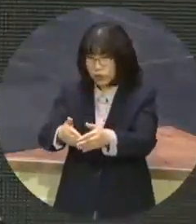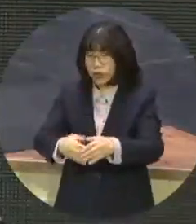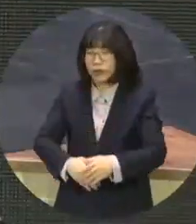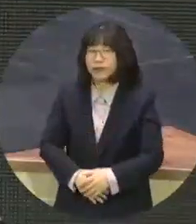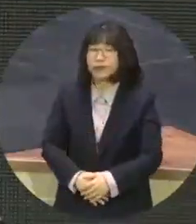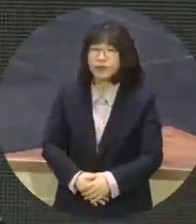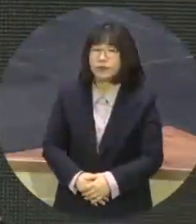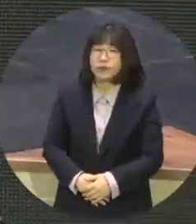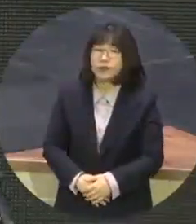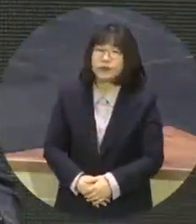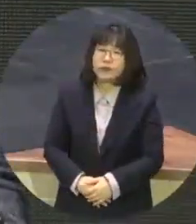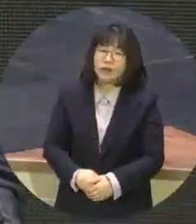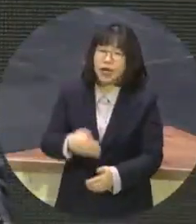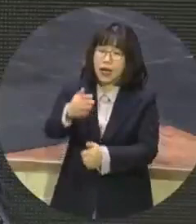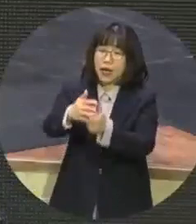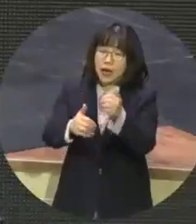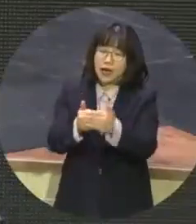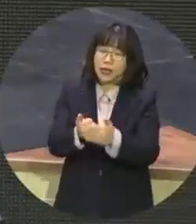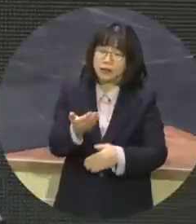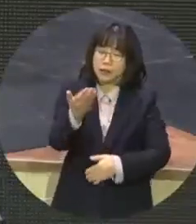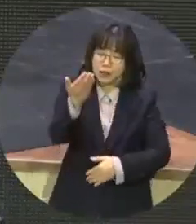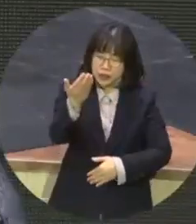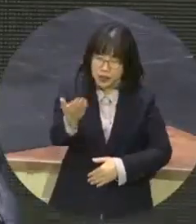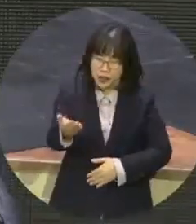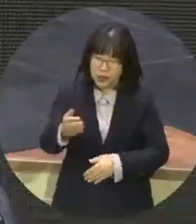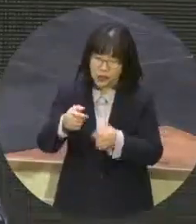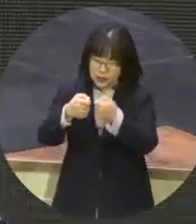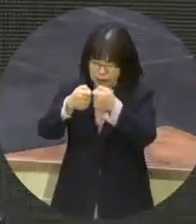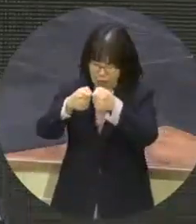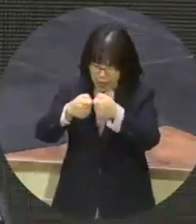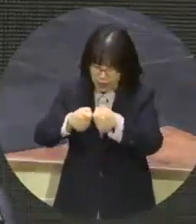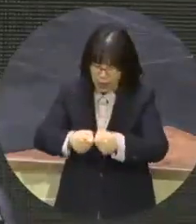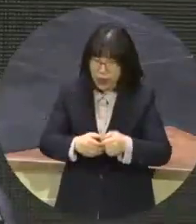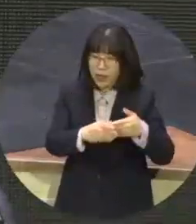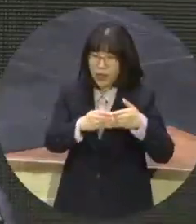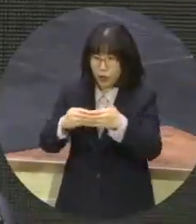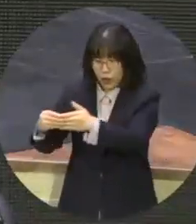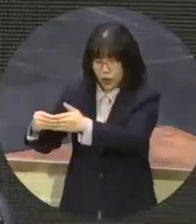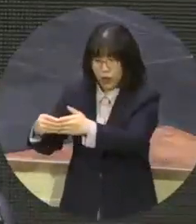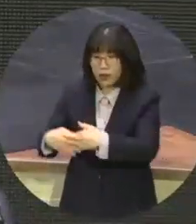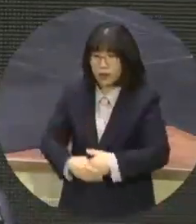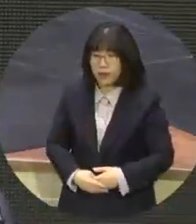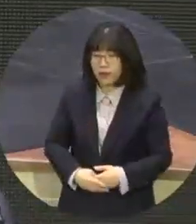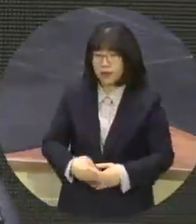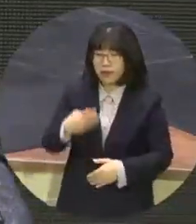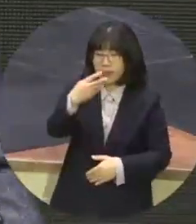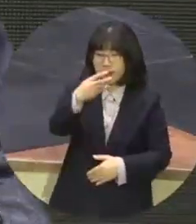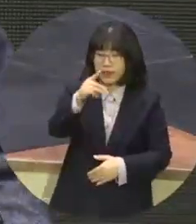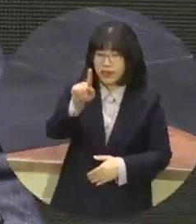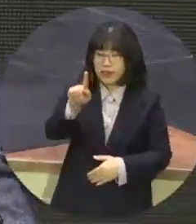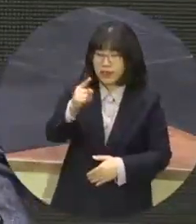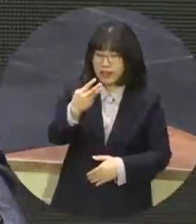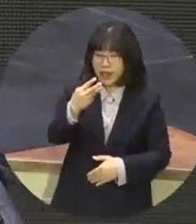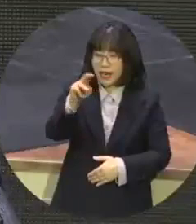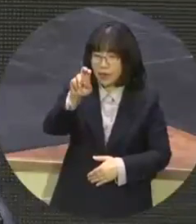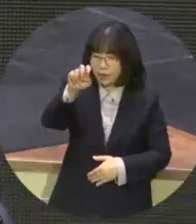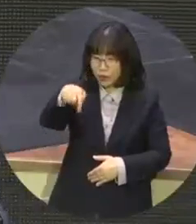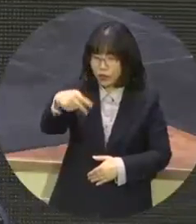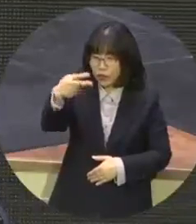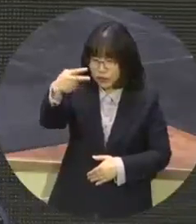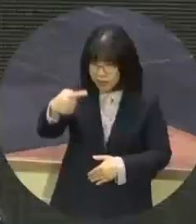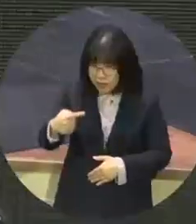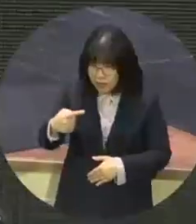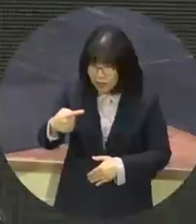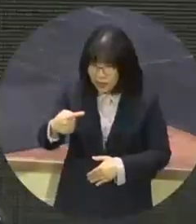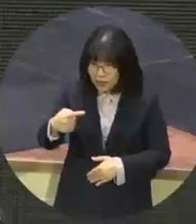자, 하나님은 여러분을 세밀하게 인도하세요. 탈무드에 이런 이야기가 있어요. 어떤 이 아들을 멀리